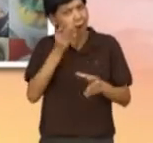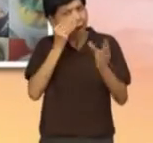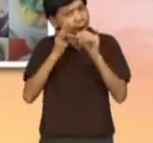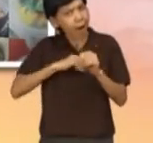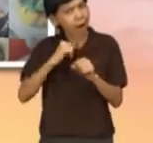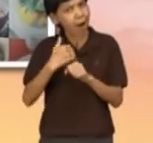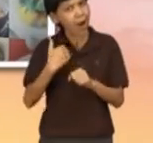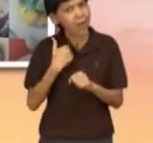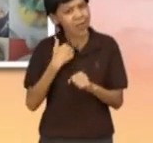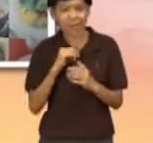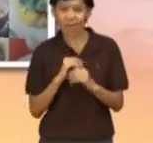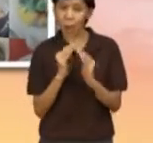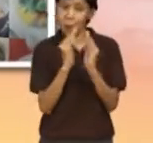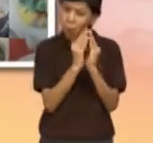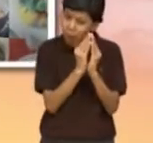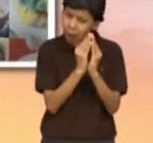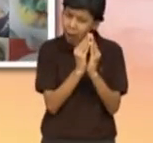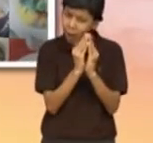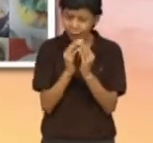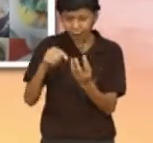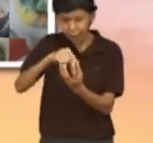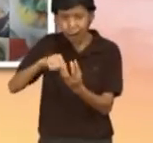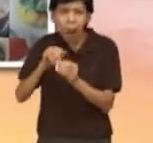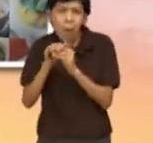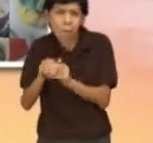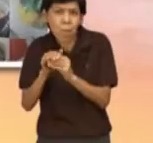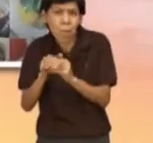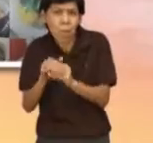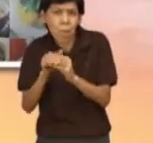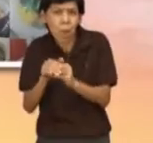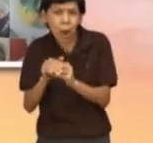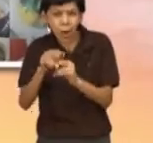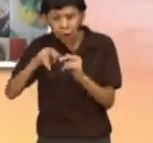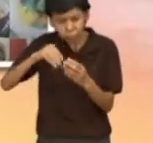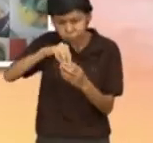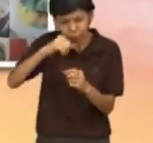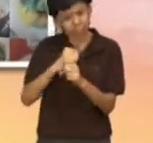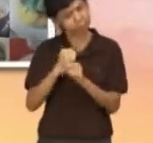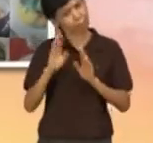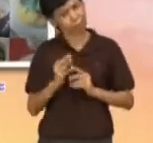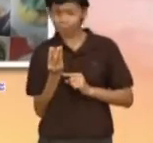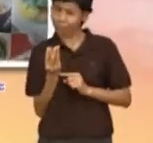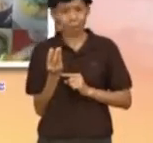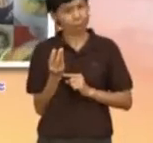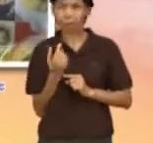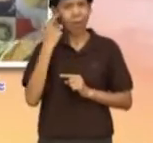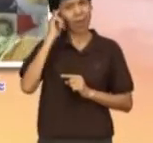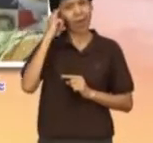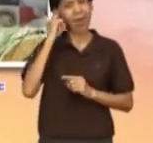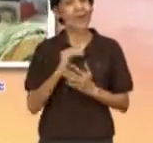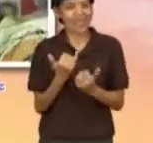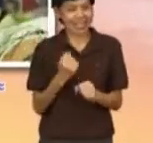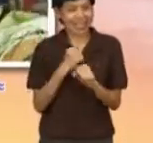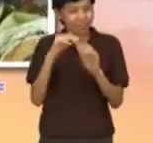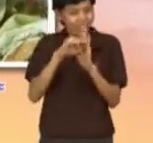น่นะคะว่าห่อหมกบัวหลวงเกี่ยวข้องกับดอกบัวอย่างไรแล้วก็ถ้วยตะไลนั้นเป็นอย่างไรเด็กๆเดี๋ยวนี้ไม่รู้จักนะถ้วยตะไลคืออะไรเรามาทราบส่วนประก